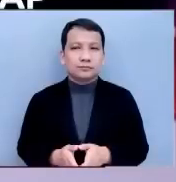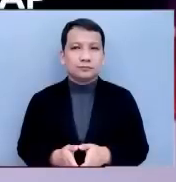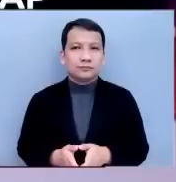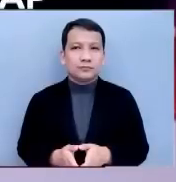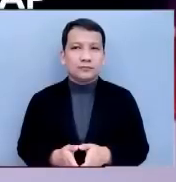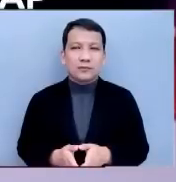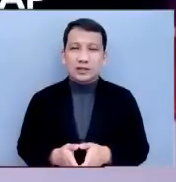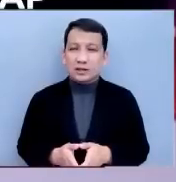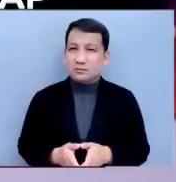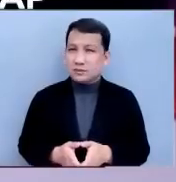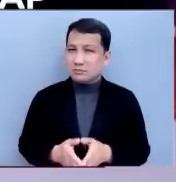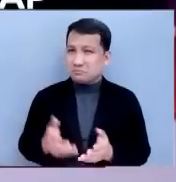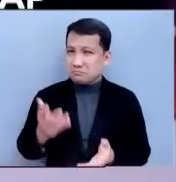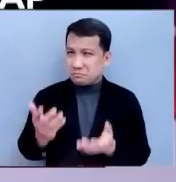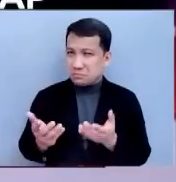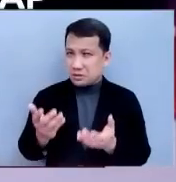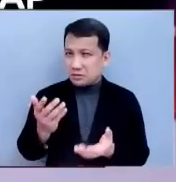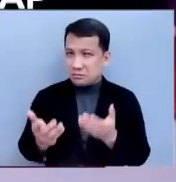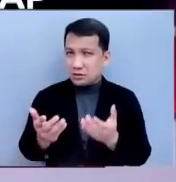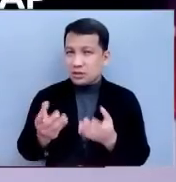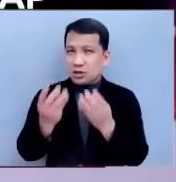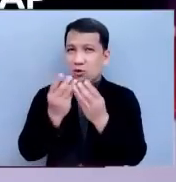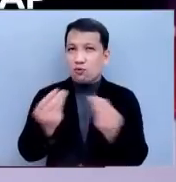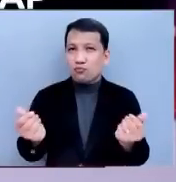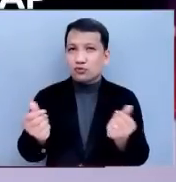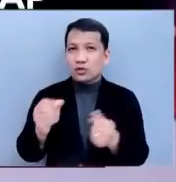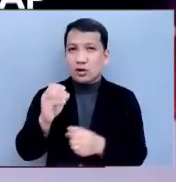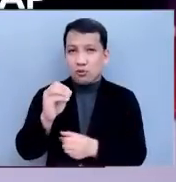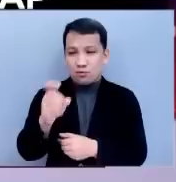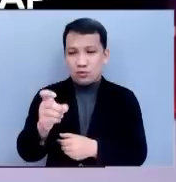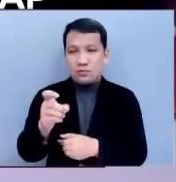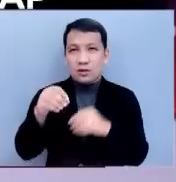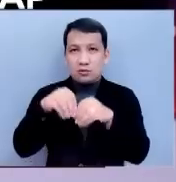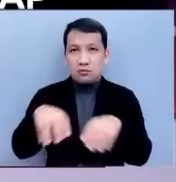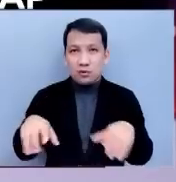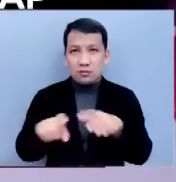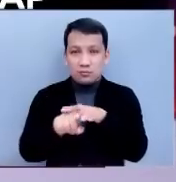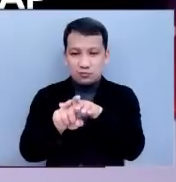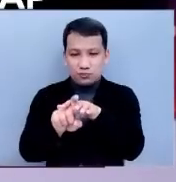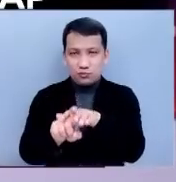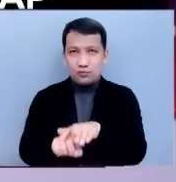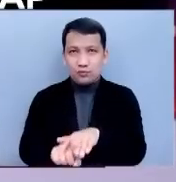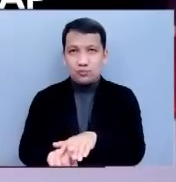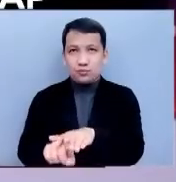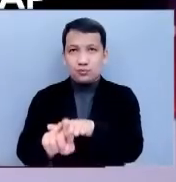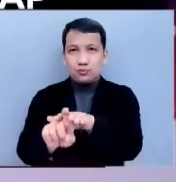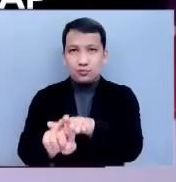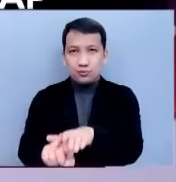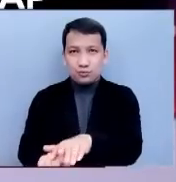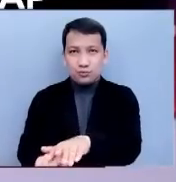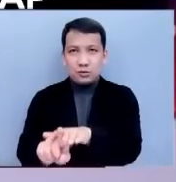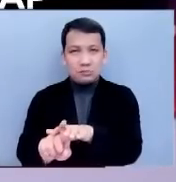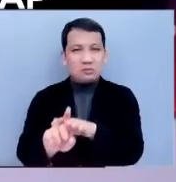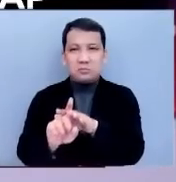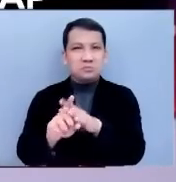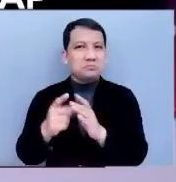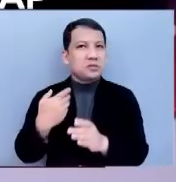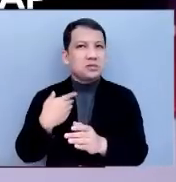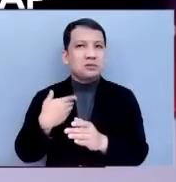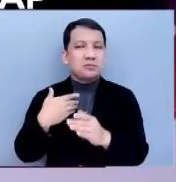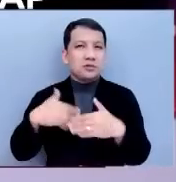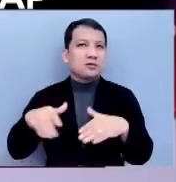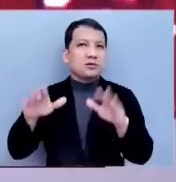Kahit pinangangambahang naubusan na ng oxygen ang nawawalang submarine sa North Atlantic Ocean, hindi pa rin daw susuko ang